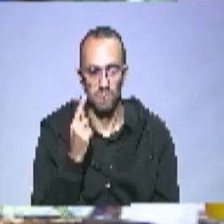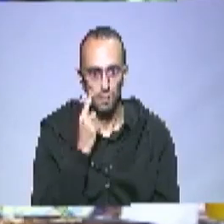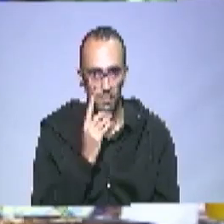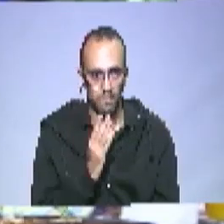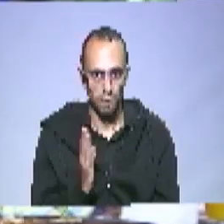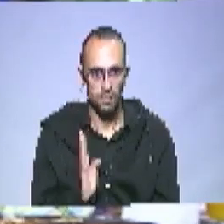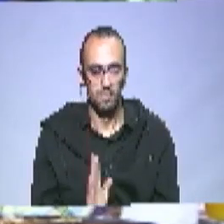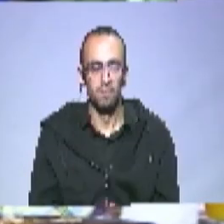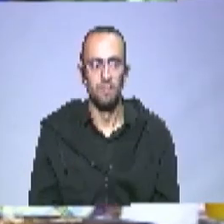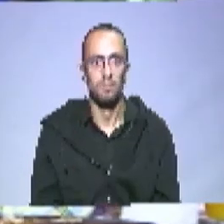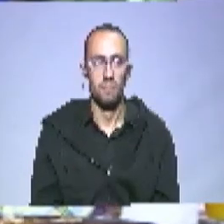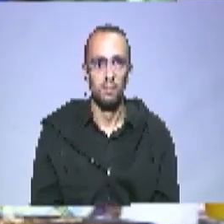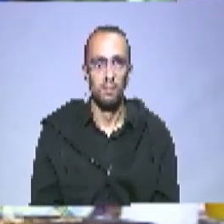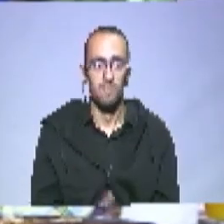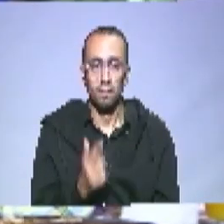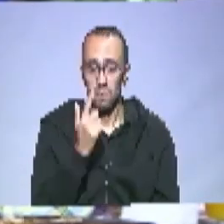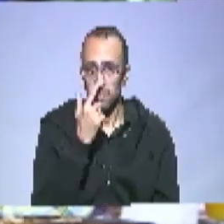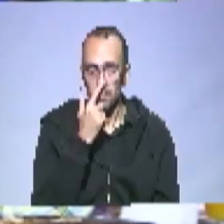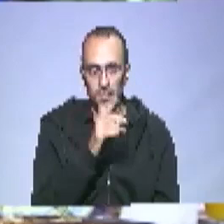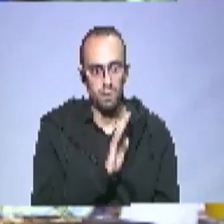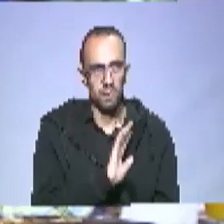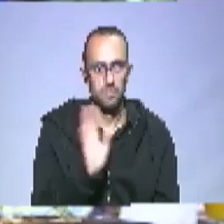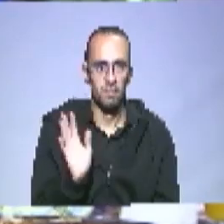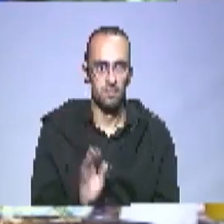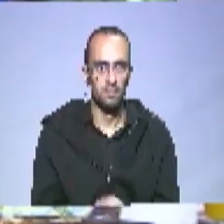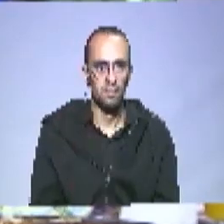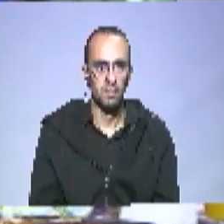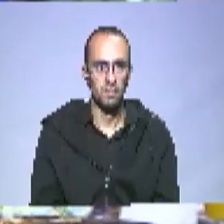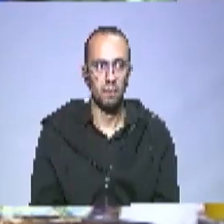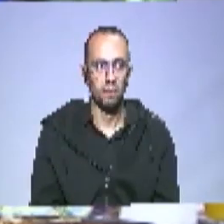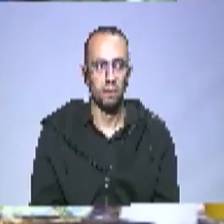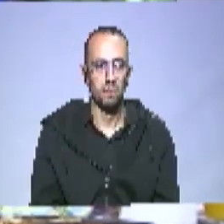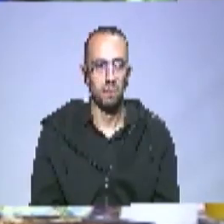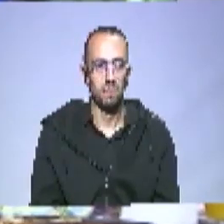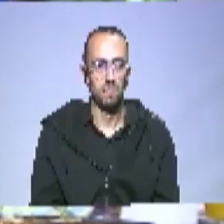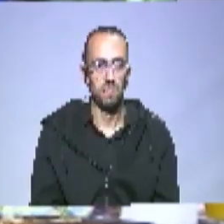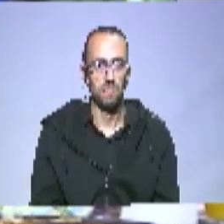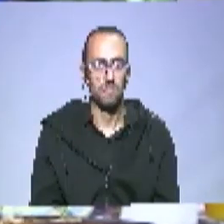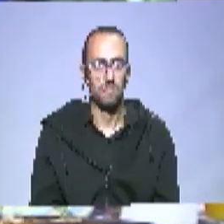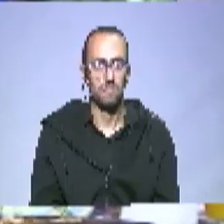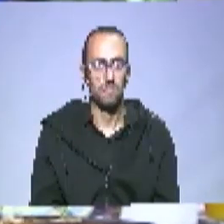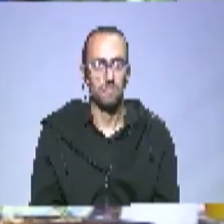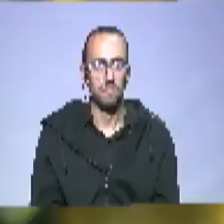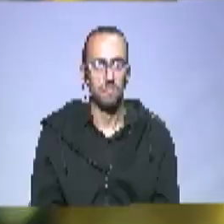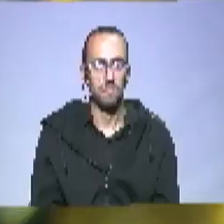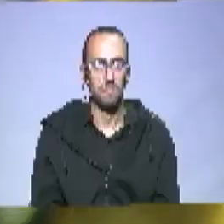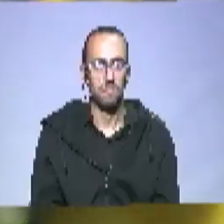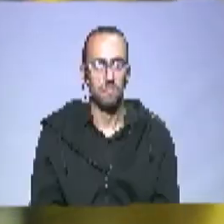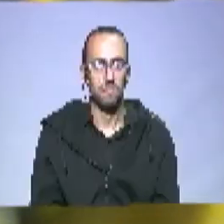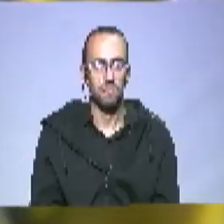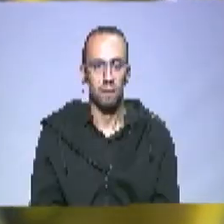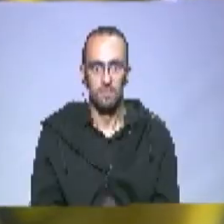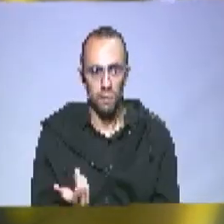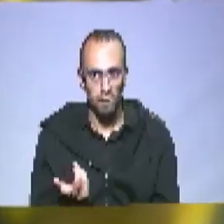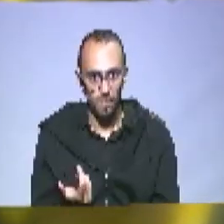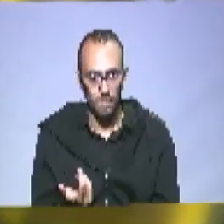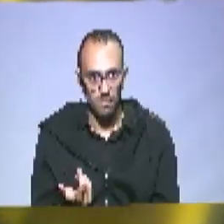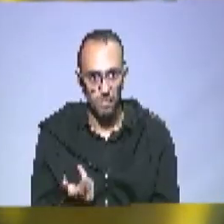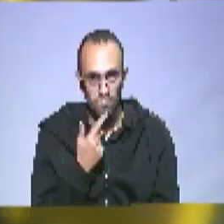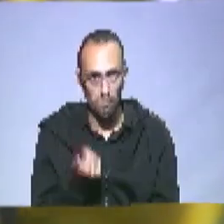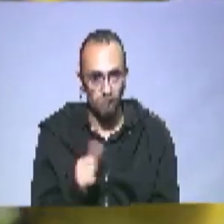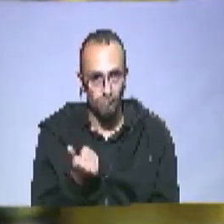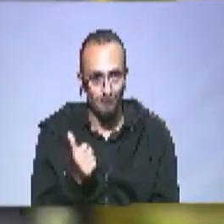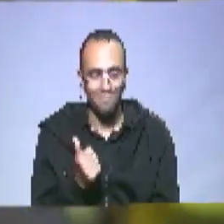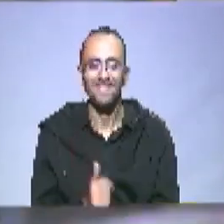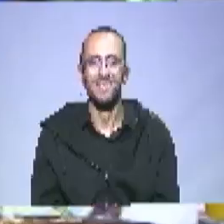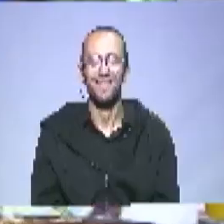ايوه يعني الريحة بقى بتاعتها يا دكتورة. تسلم ايدك فعلا يا شيف. ايه رايك؟ ما حرمتهمش من حاجه. عملت